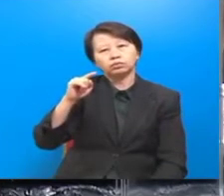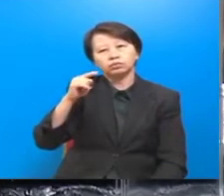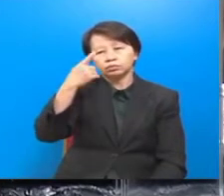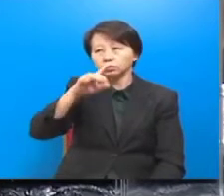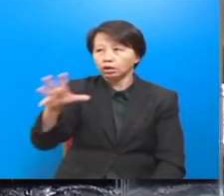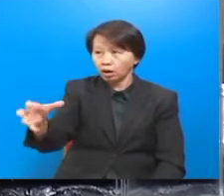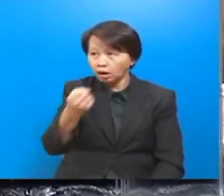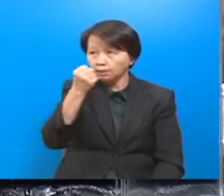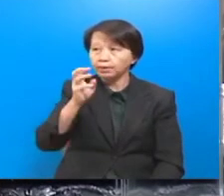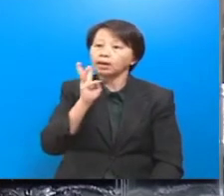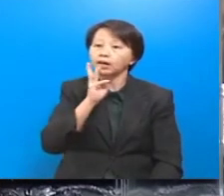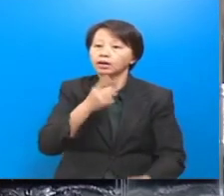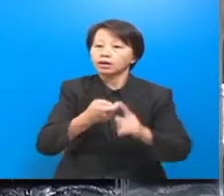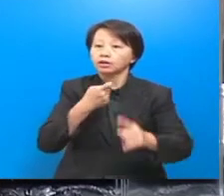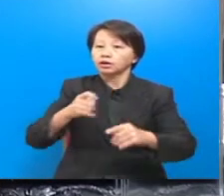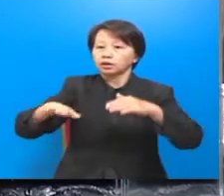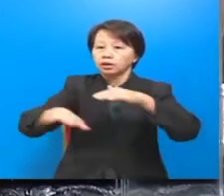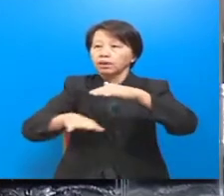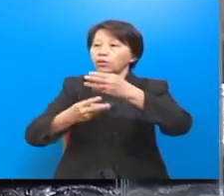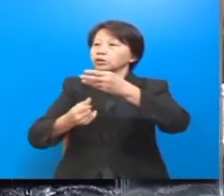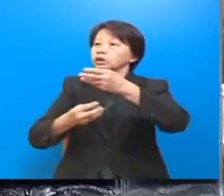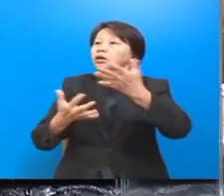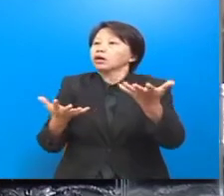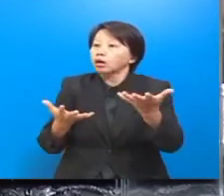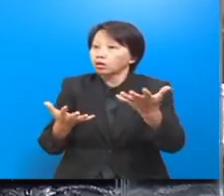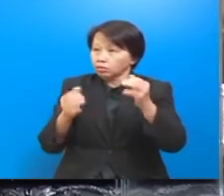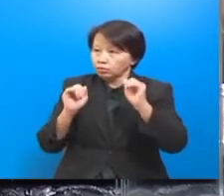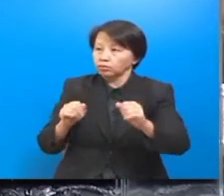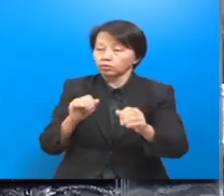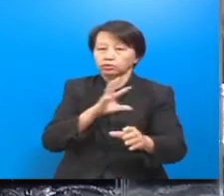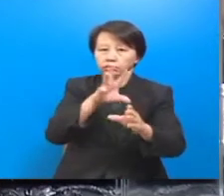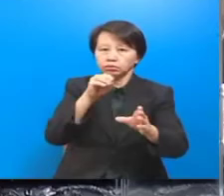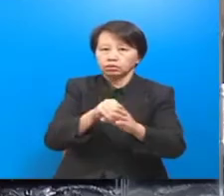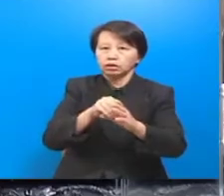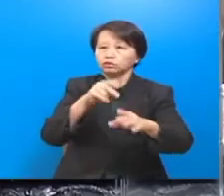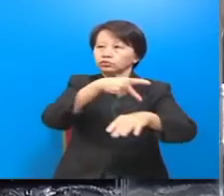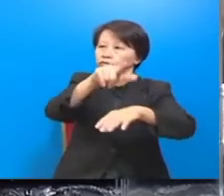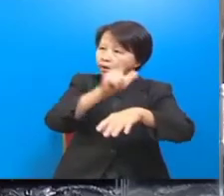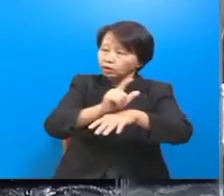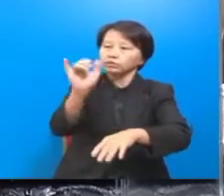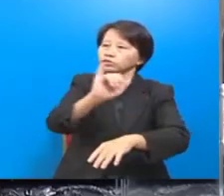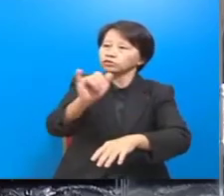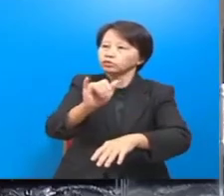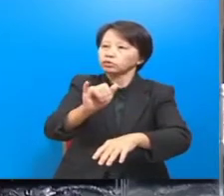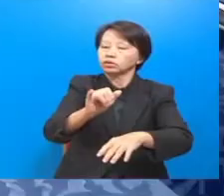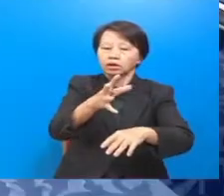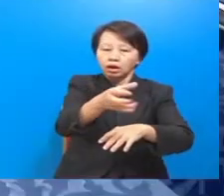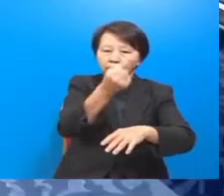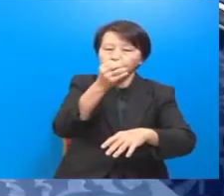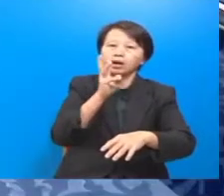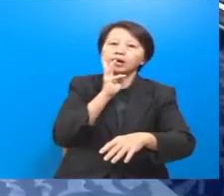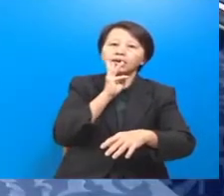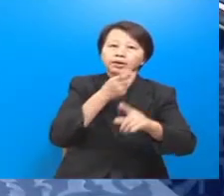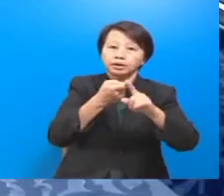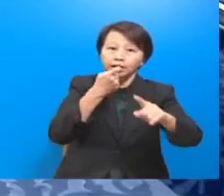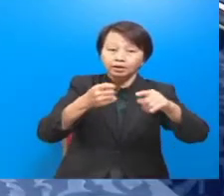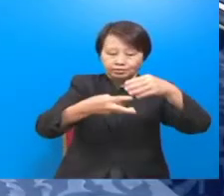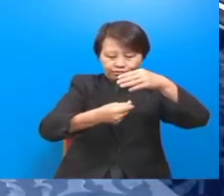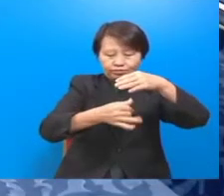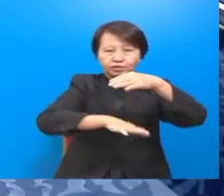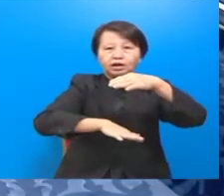ambek aye dari bawah tanah terter masuk di langkawi juga masih silakan